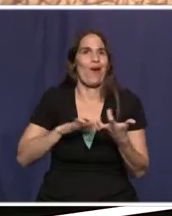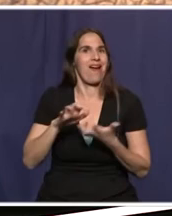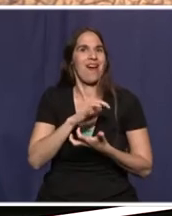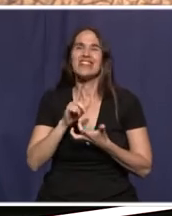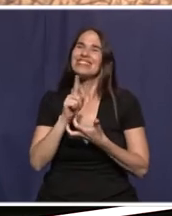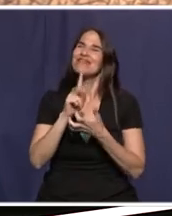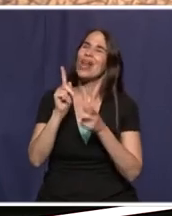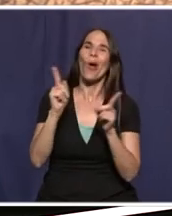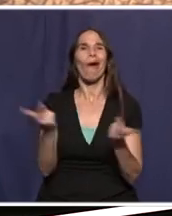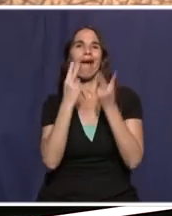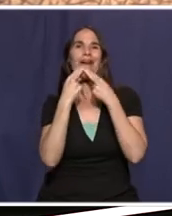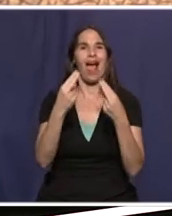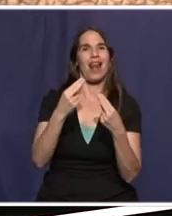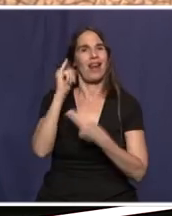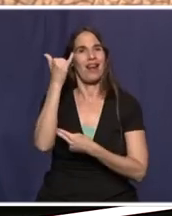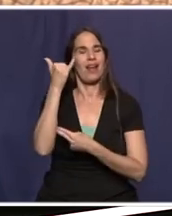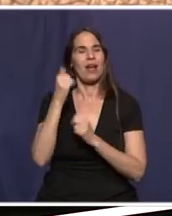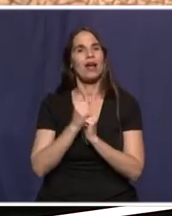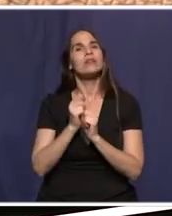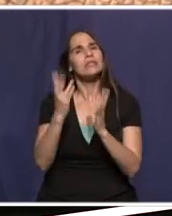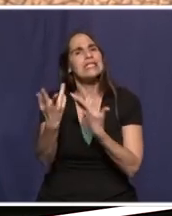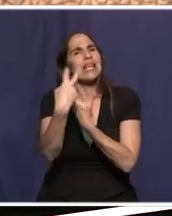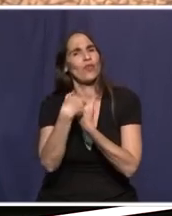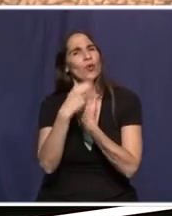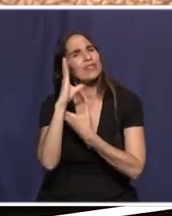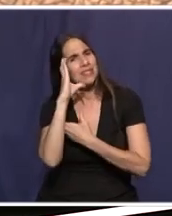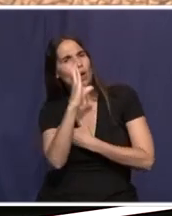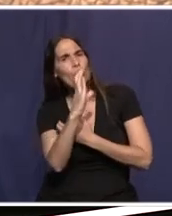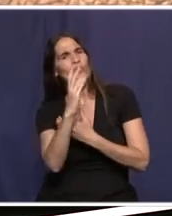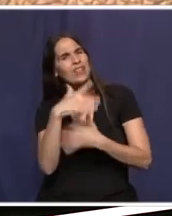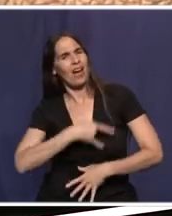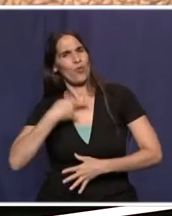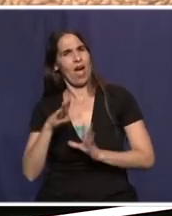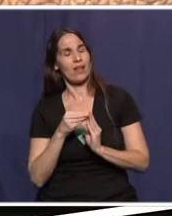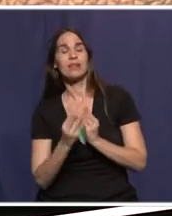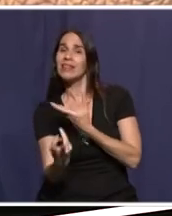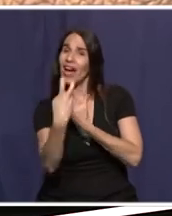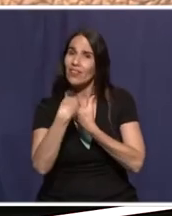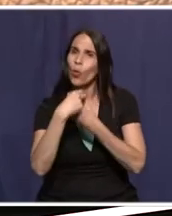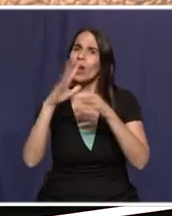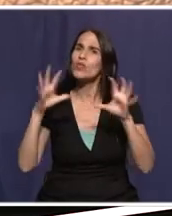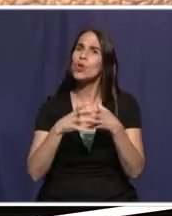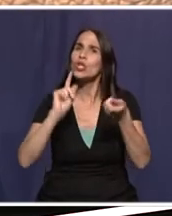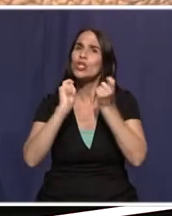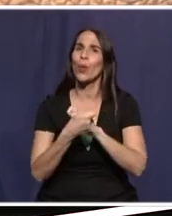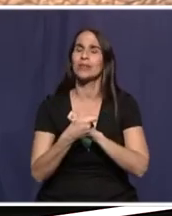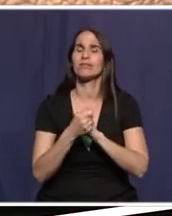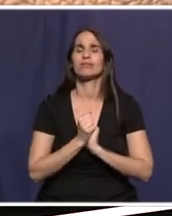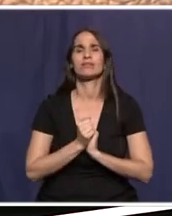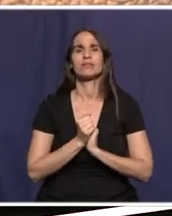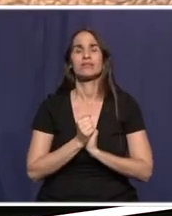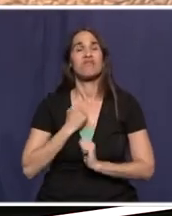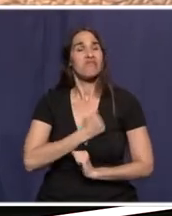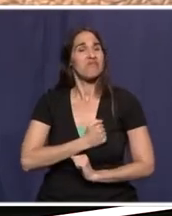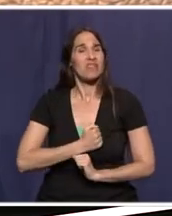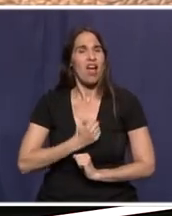שקל לראות מבחוץ. בואו, הצטרפו להתבונן ולחוות, יחד, חברו לקבוצות לשינוי. צערי